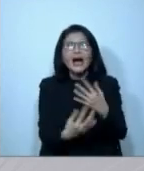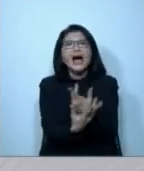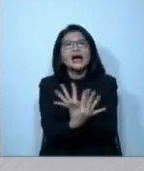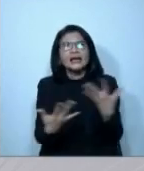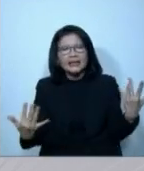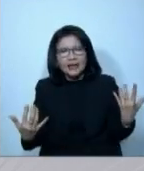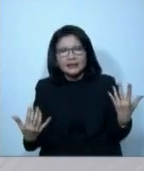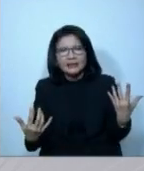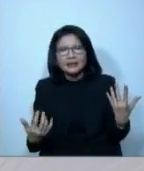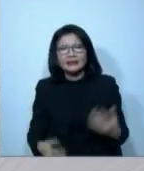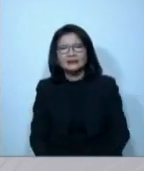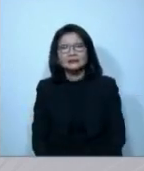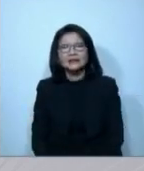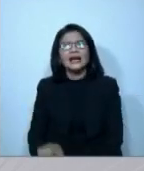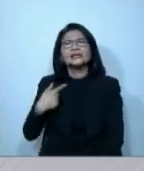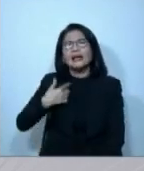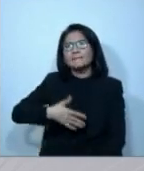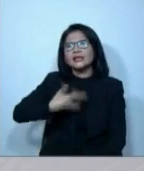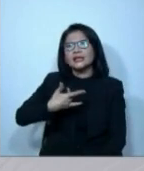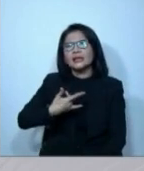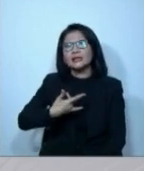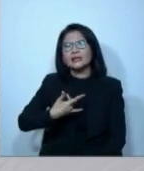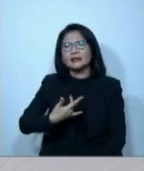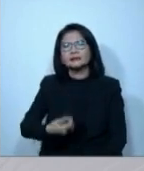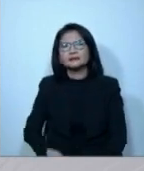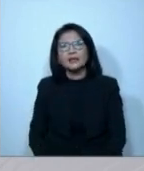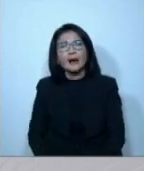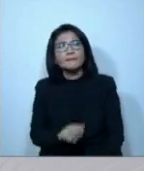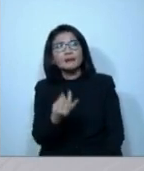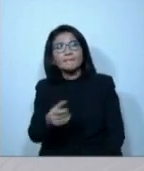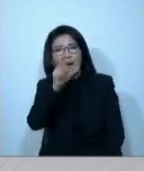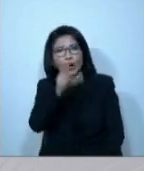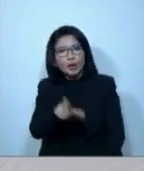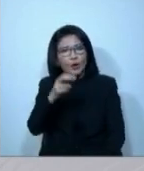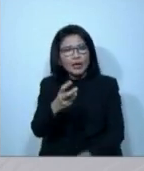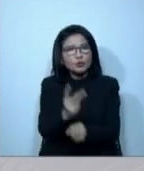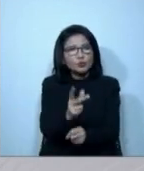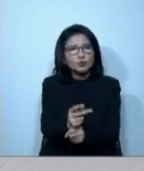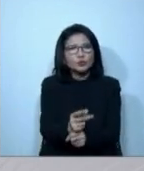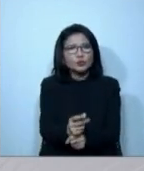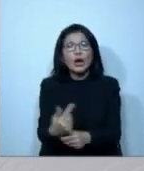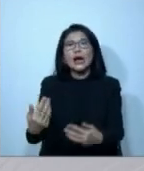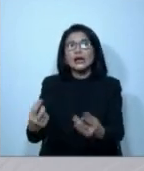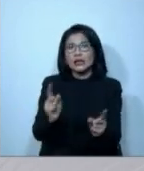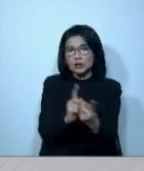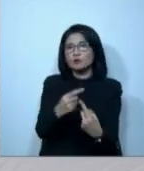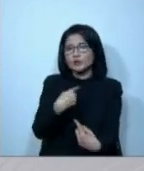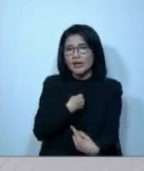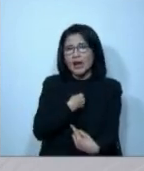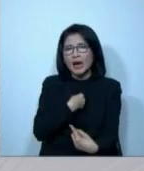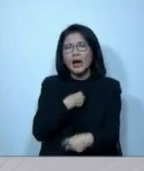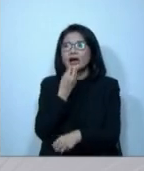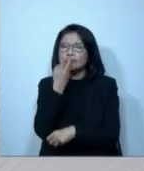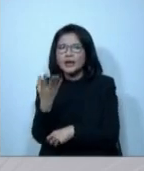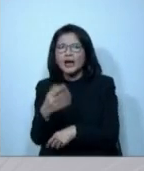rakyat kebanyakan, dan ini saya rasakan beberapa waktu yang lalu, beberapa orang guru berjumpa dengan saya dan mereka mengatakan, Pak,